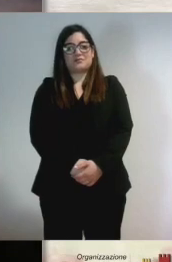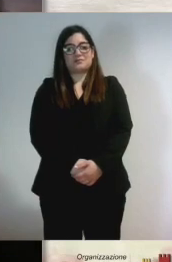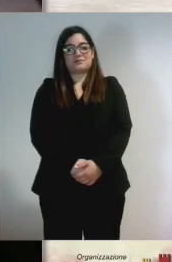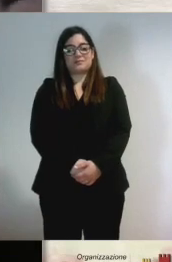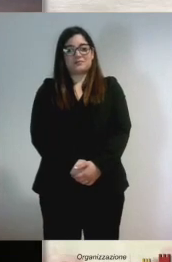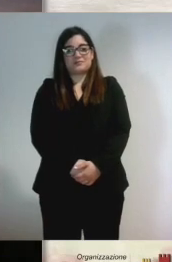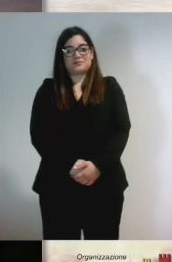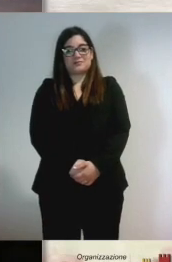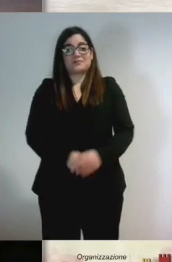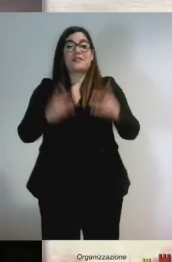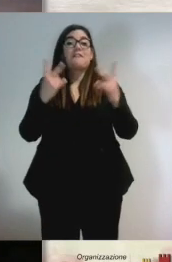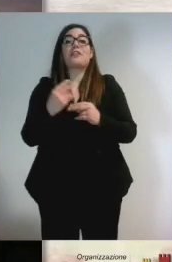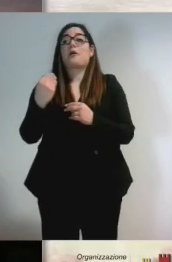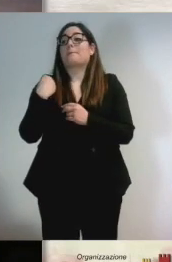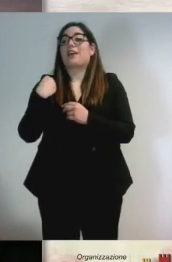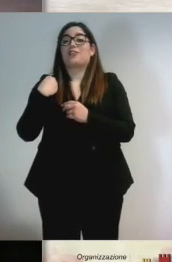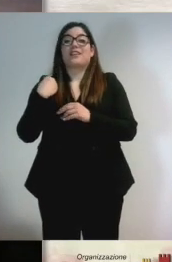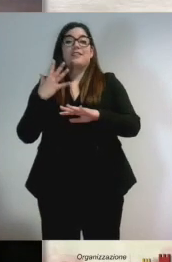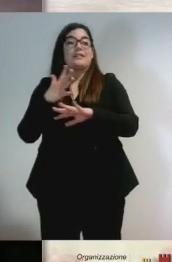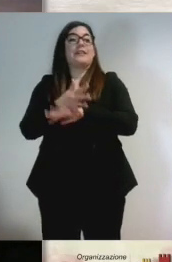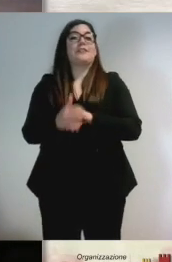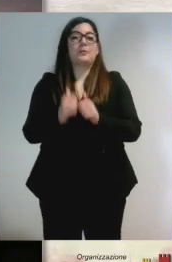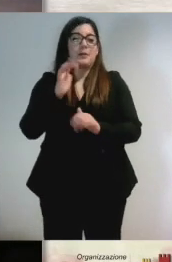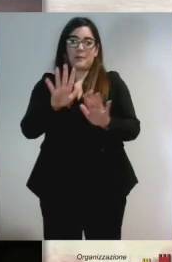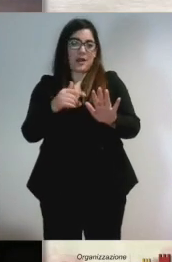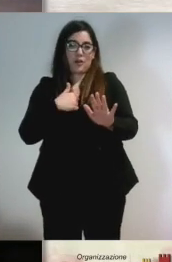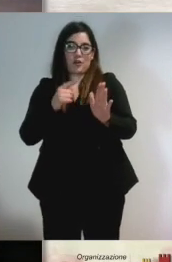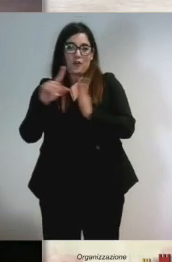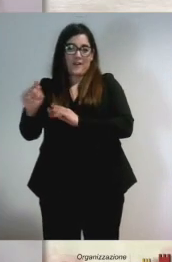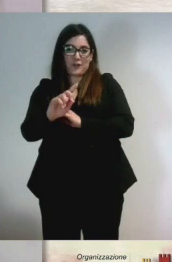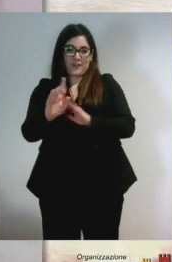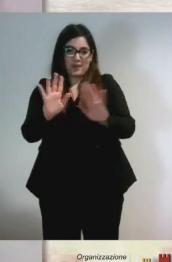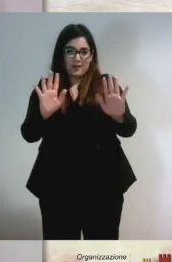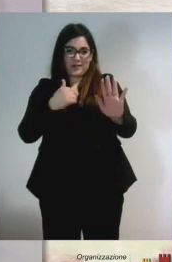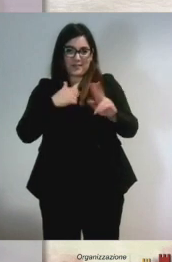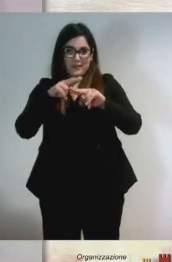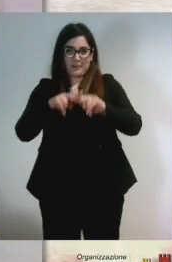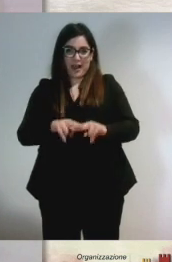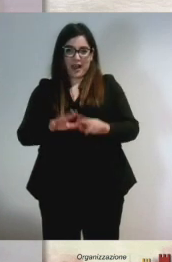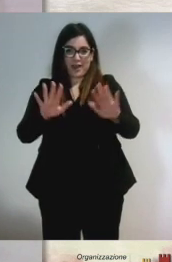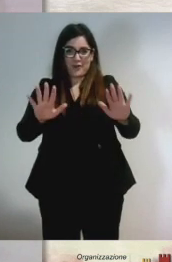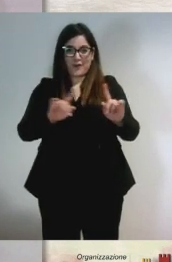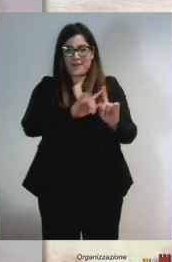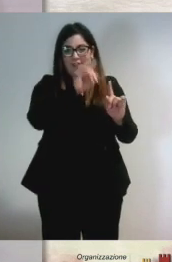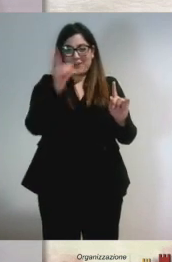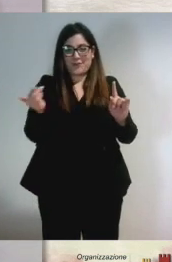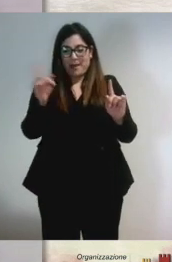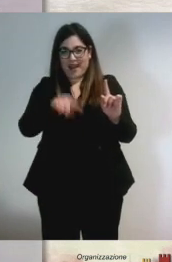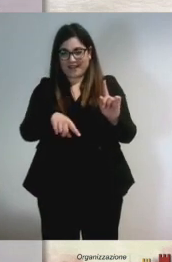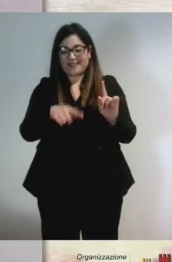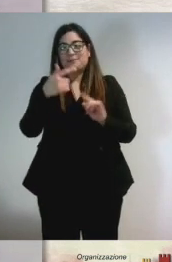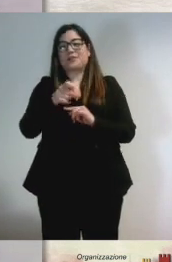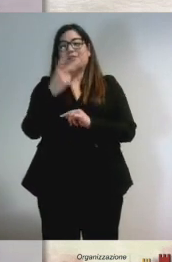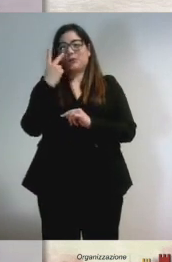mi hanno chiesto di intervenire prima ma non andrò via non andrò via resterò fino a domani per due motivi uno